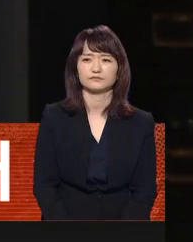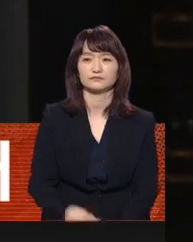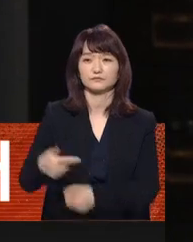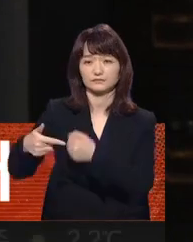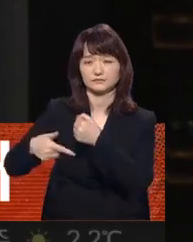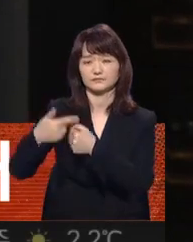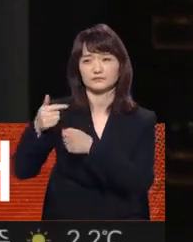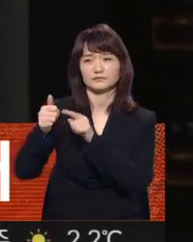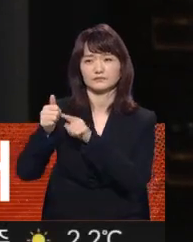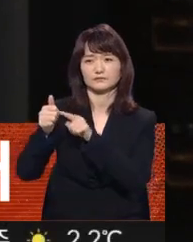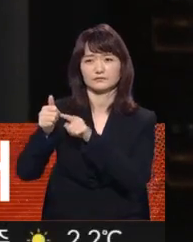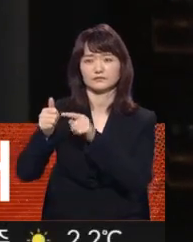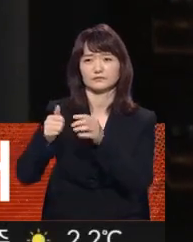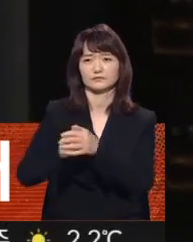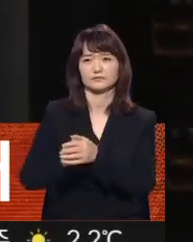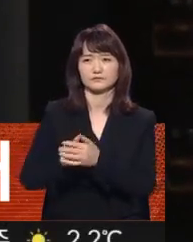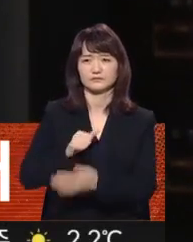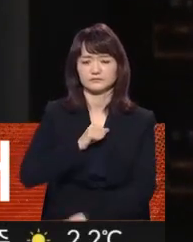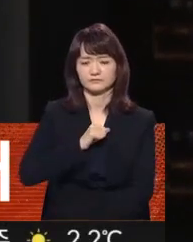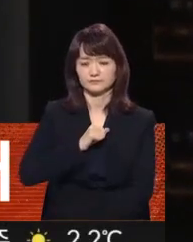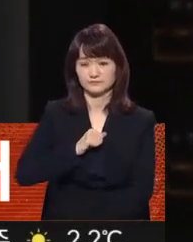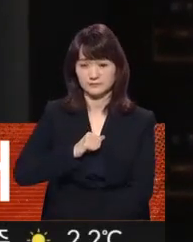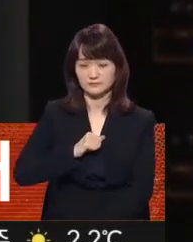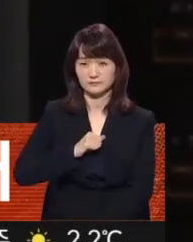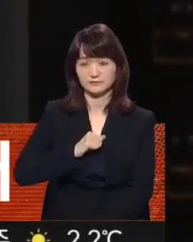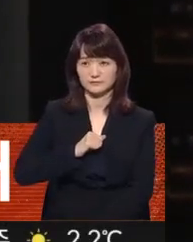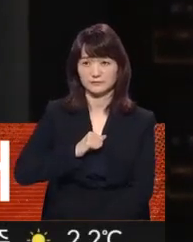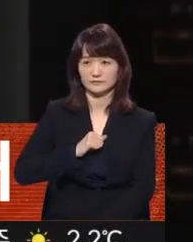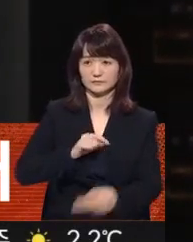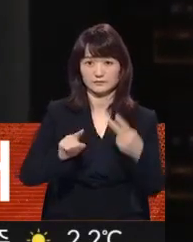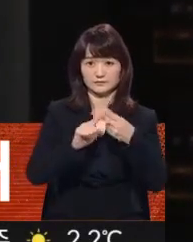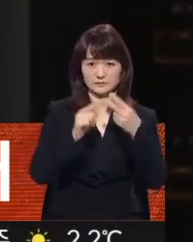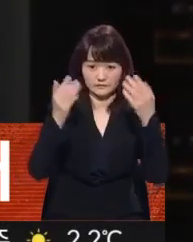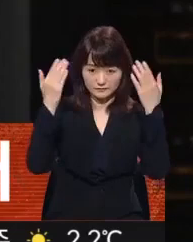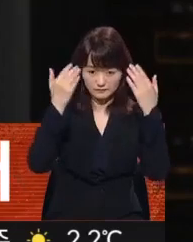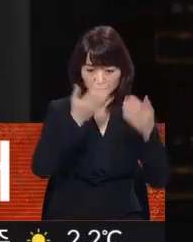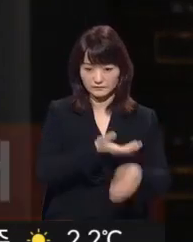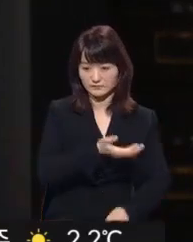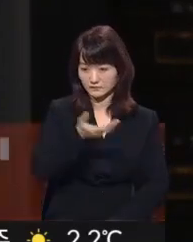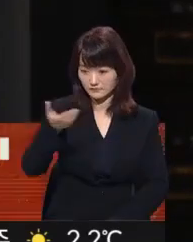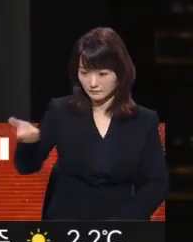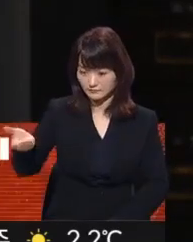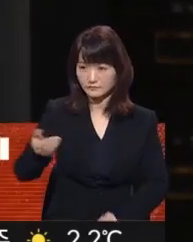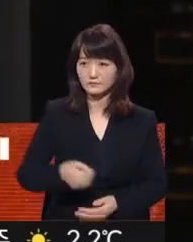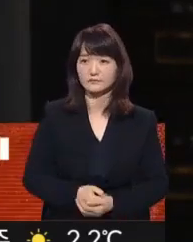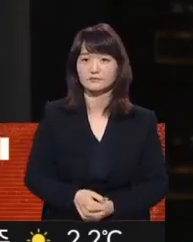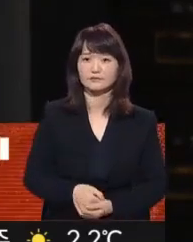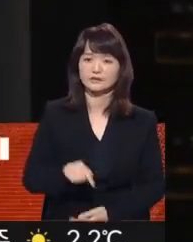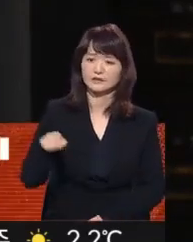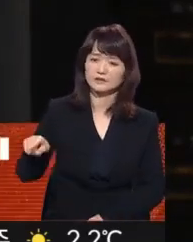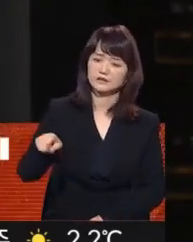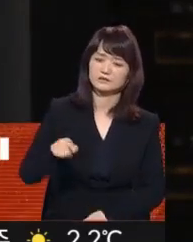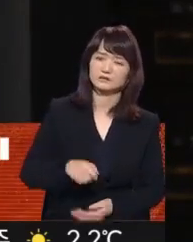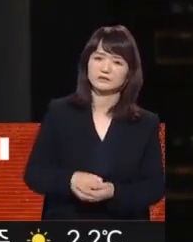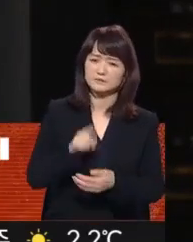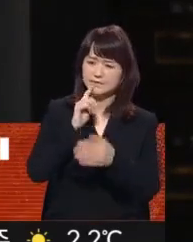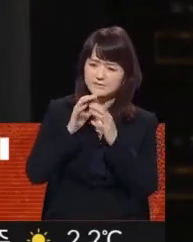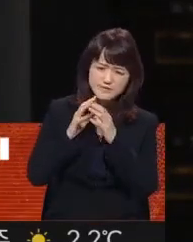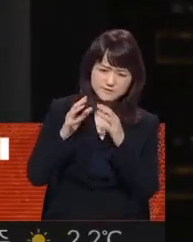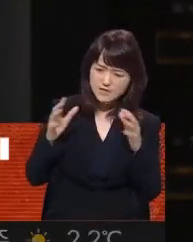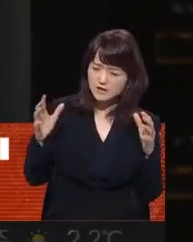6학년 짜리고 조금만 버티면 곧 중학교로 학교를 졸업해서 가는데 굳이 이거를